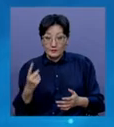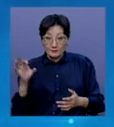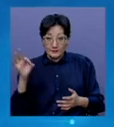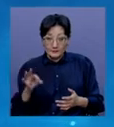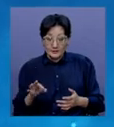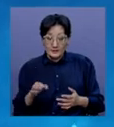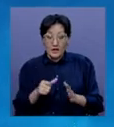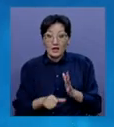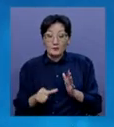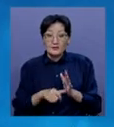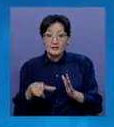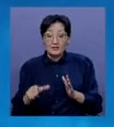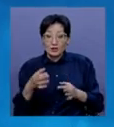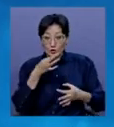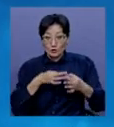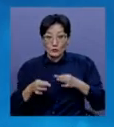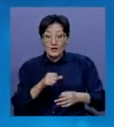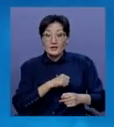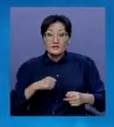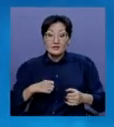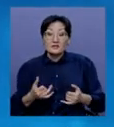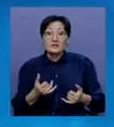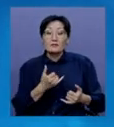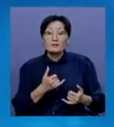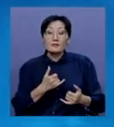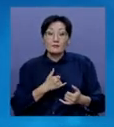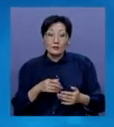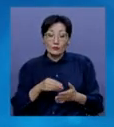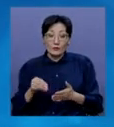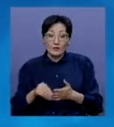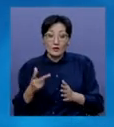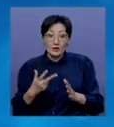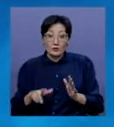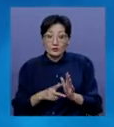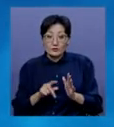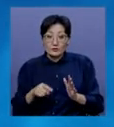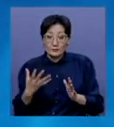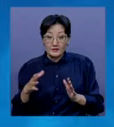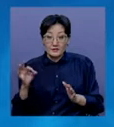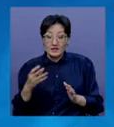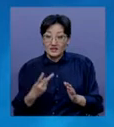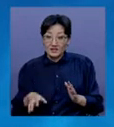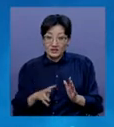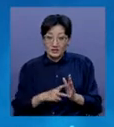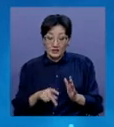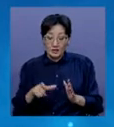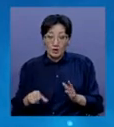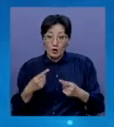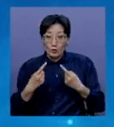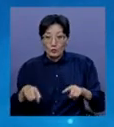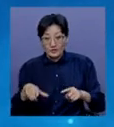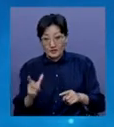54,1%, яғни 66 адам дәрі-дәрмектерді өздері үшін алғанын, ал 38,5%, немесе 47 адам өзгелер